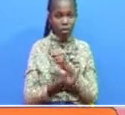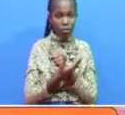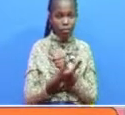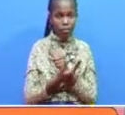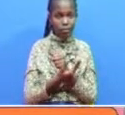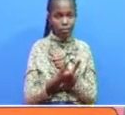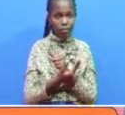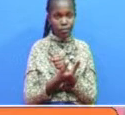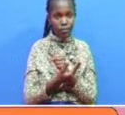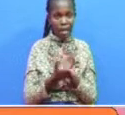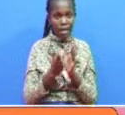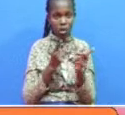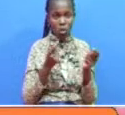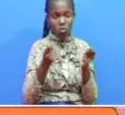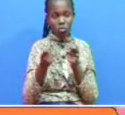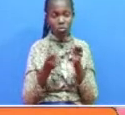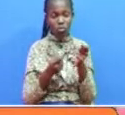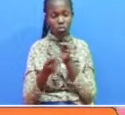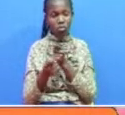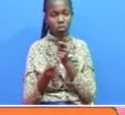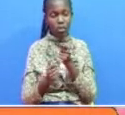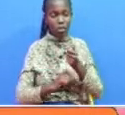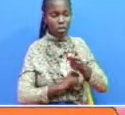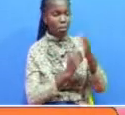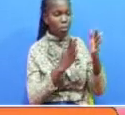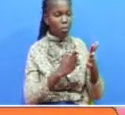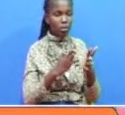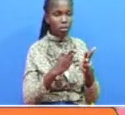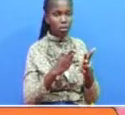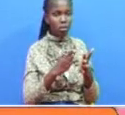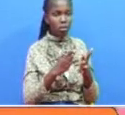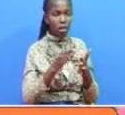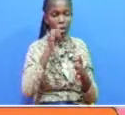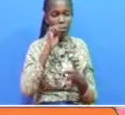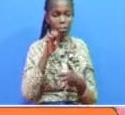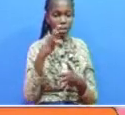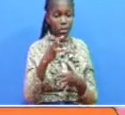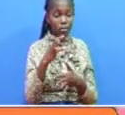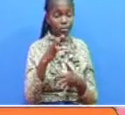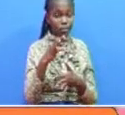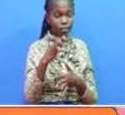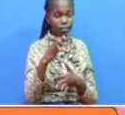na option bali IBC